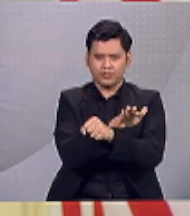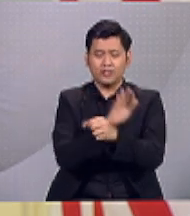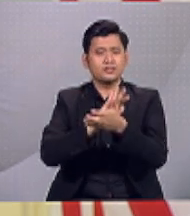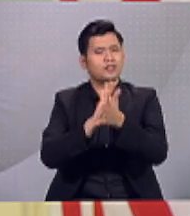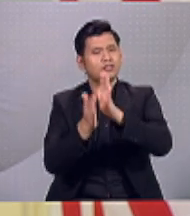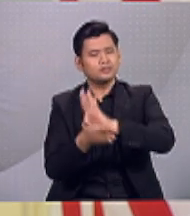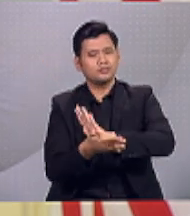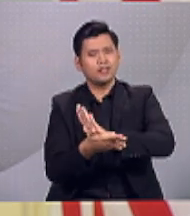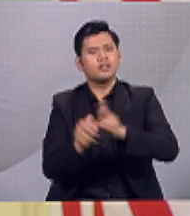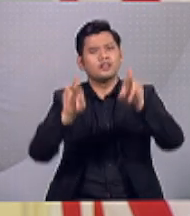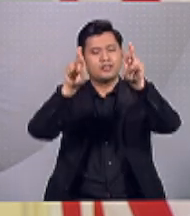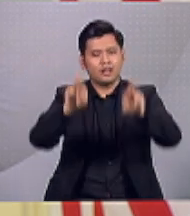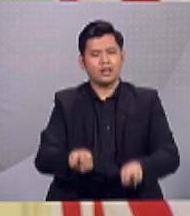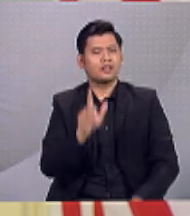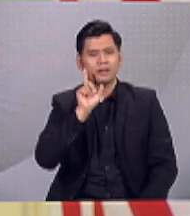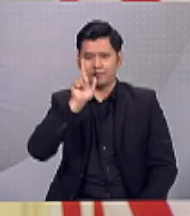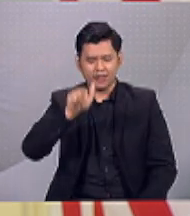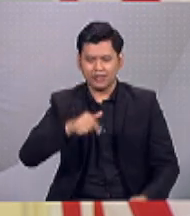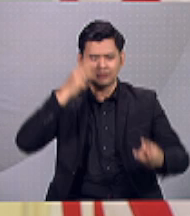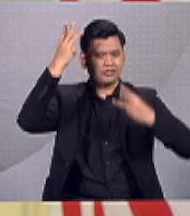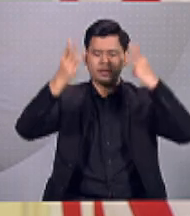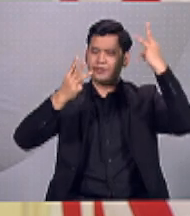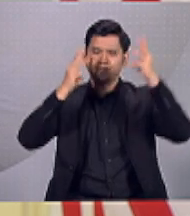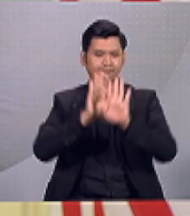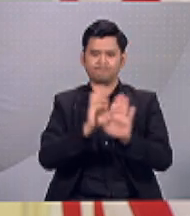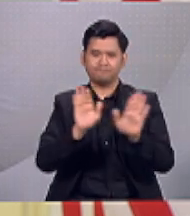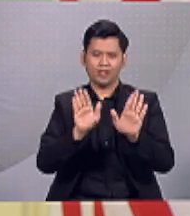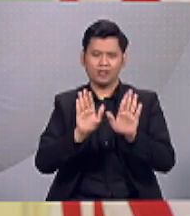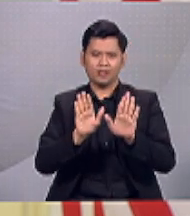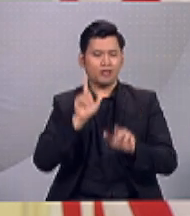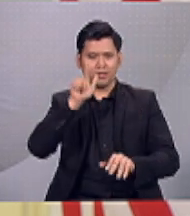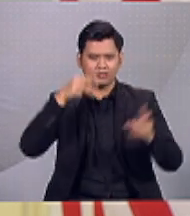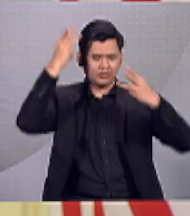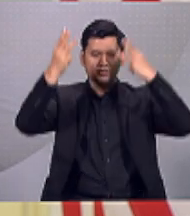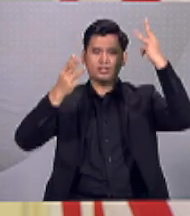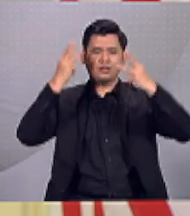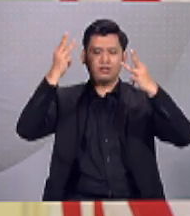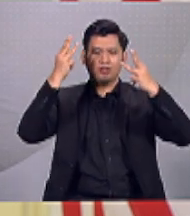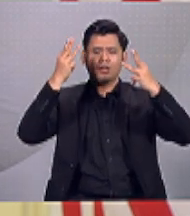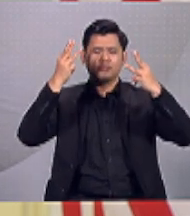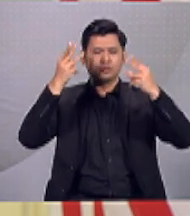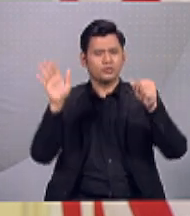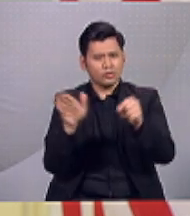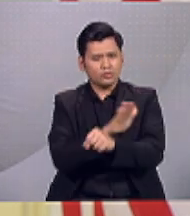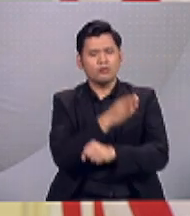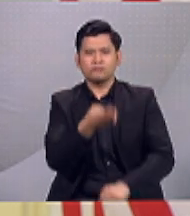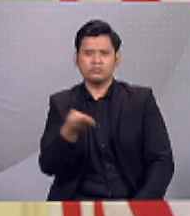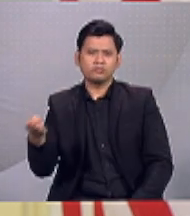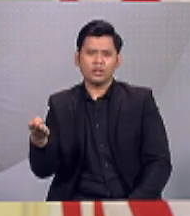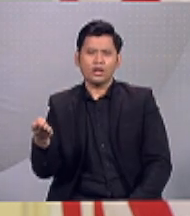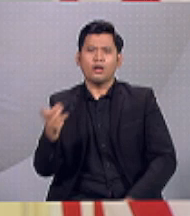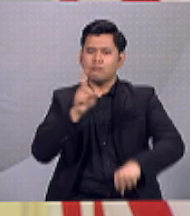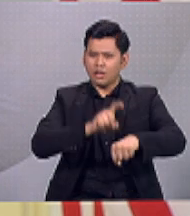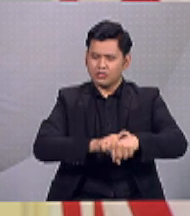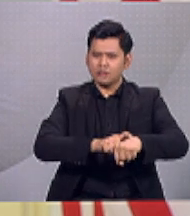itu, rakyat tidak perlu bimbang, bukan saja tidak perlu bimbang tentang cukupnya bekalan makanan